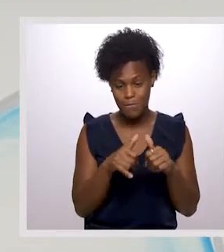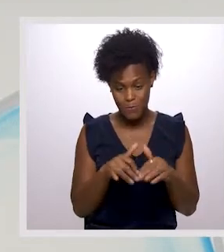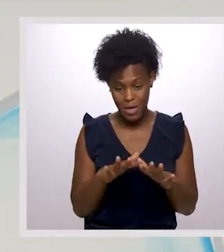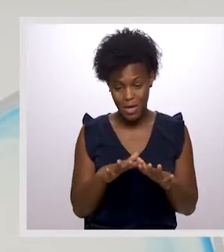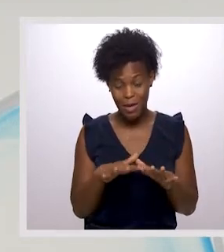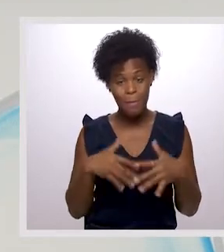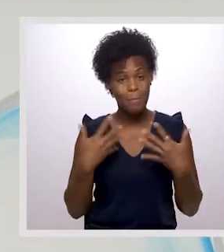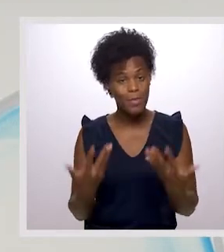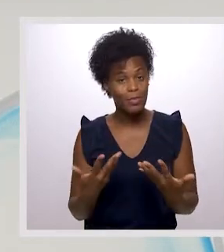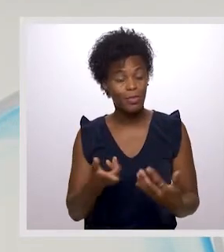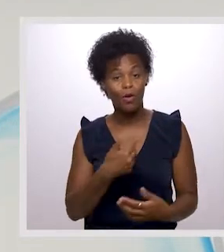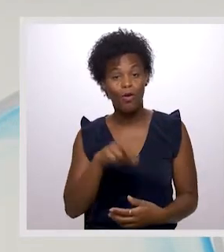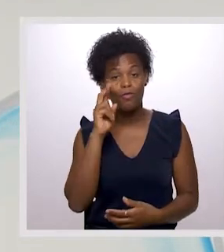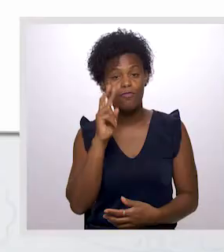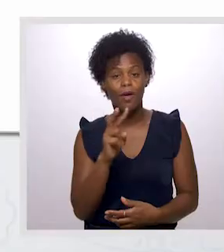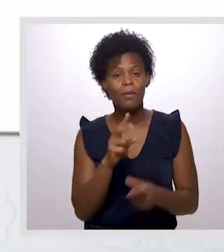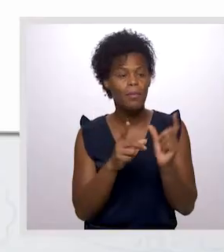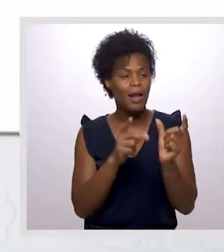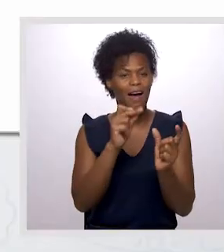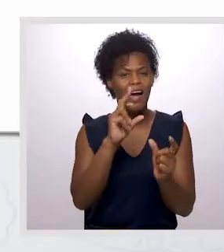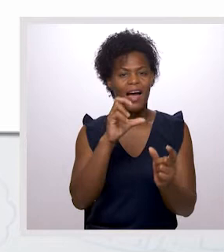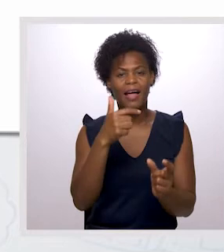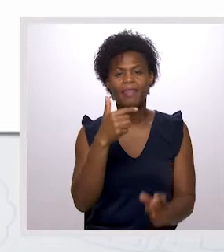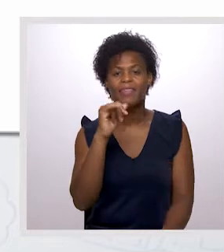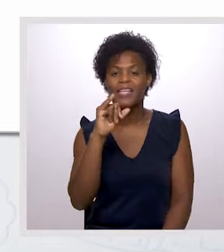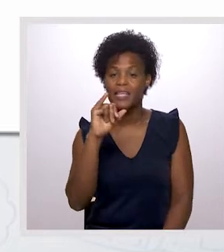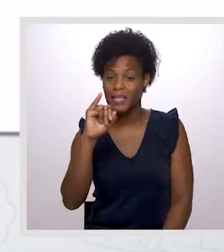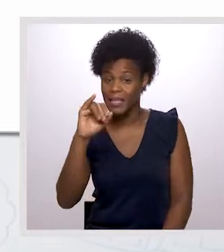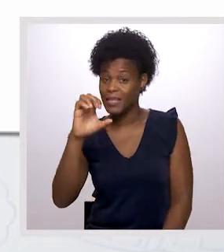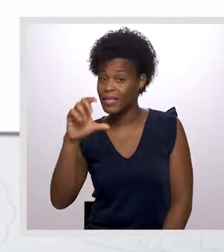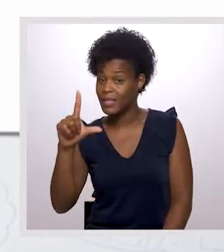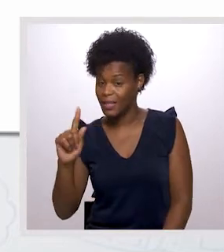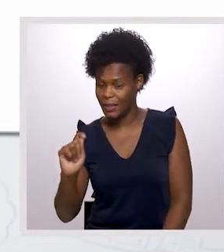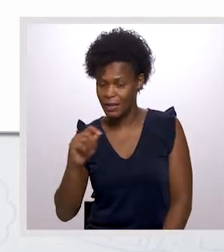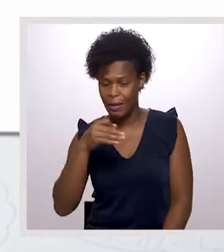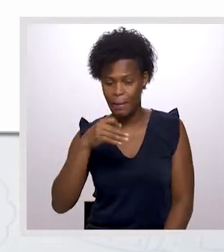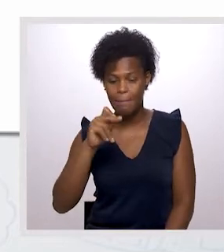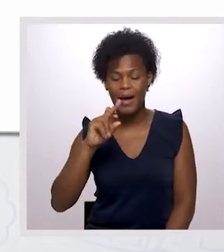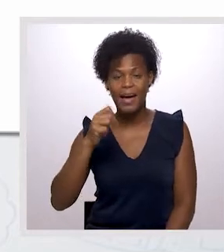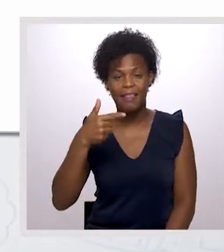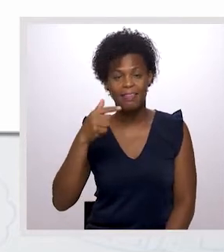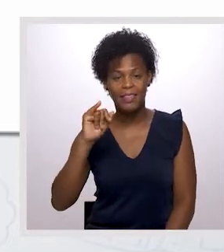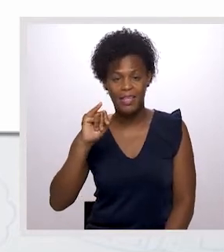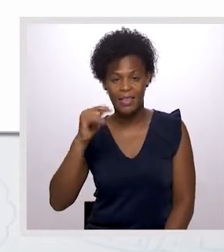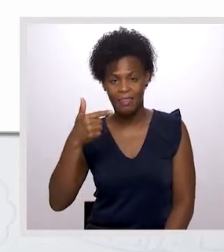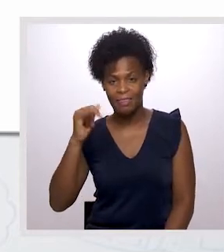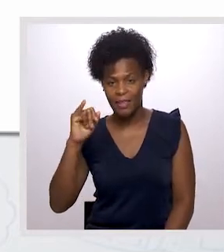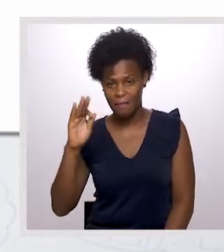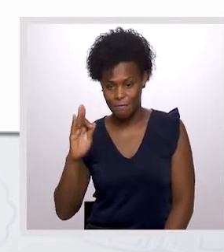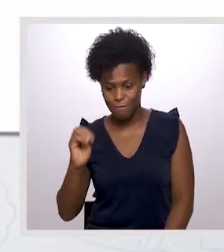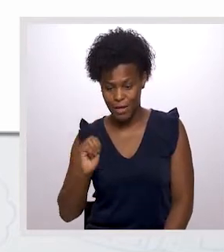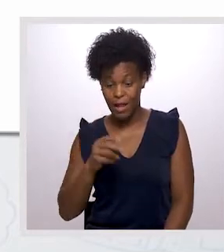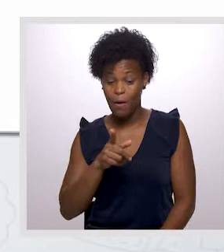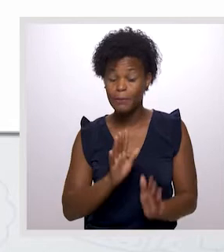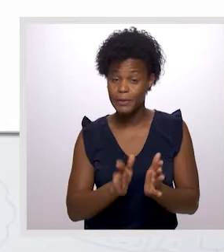voir les articles partitifs. Et pour cela, nous allons avoir besoin de notre livre chouette «